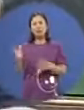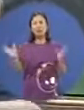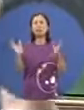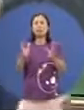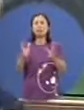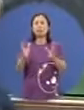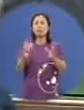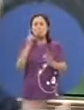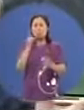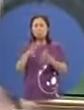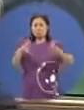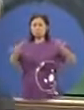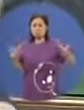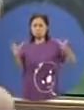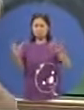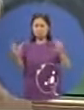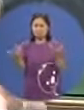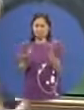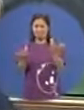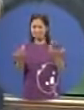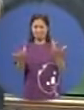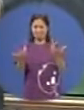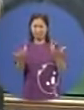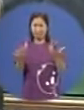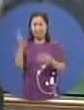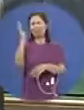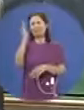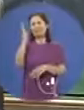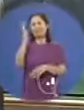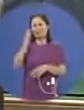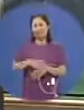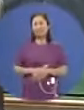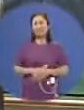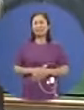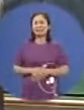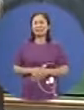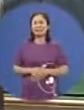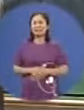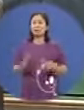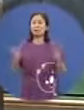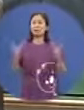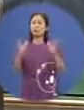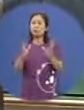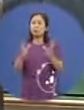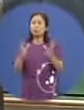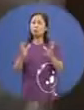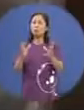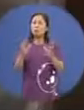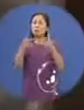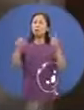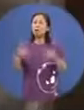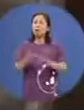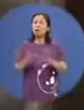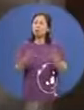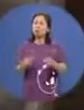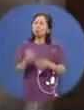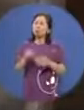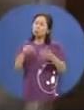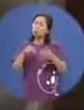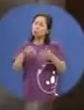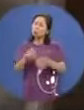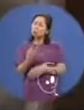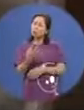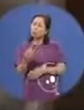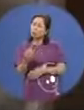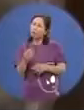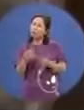何やってるかわからないので数十人ぐらいでこう運営するんですけども、 はい、 だいたい数カップル、 はい、 誕